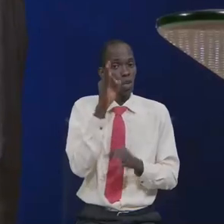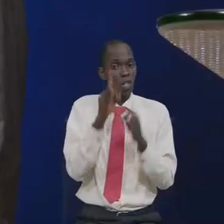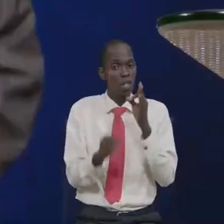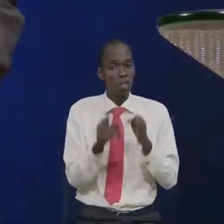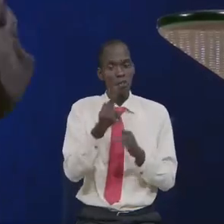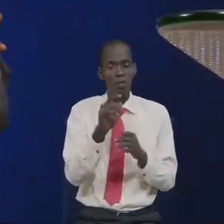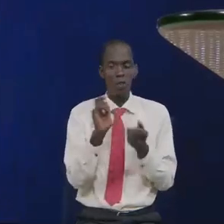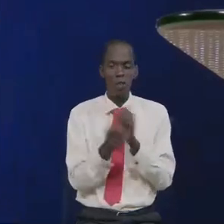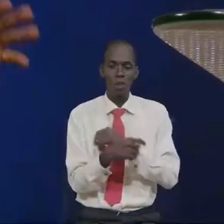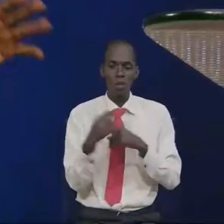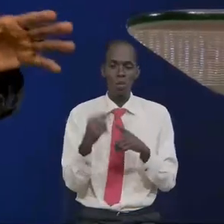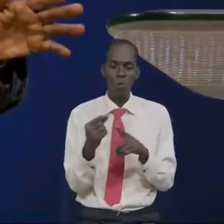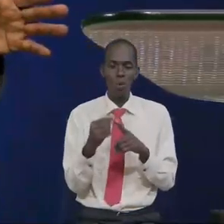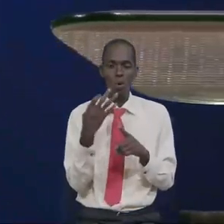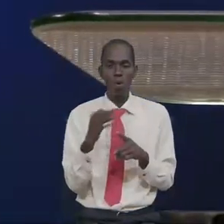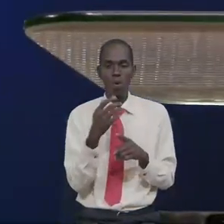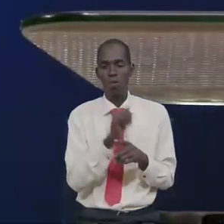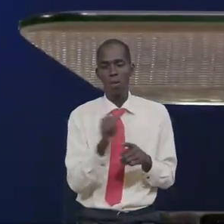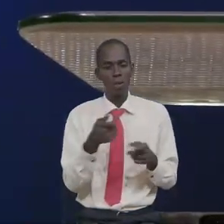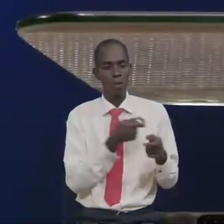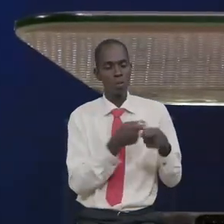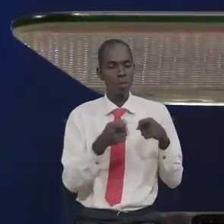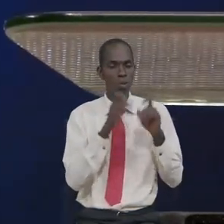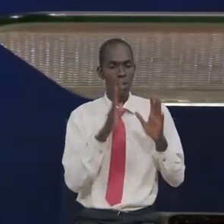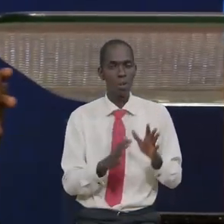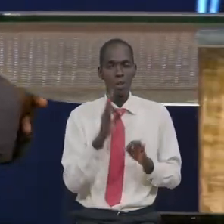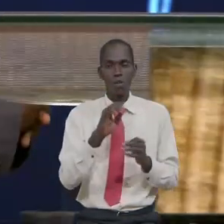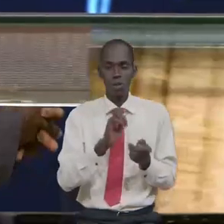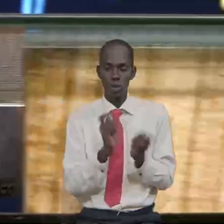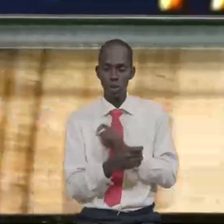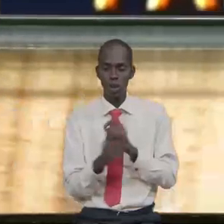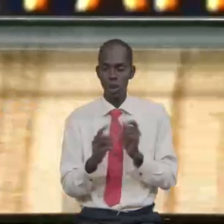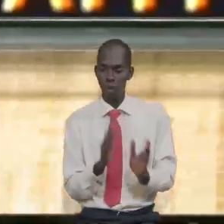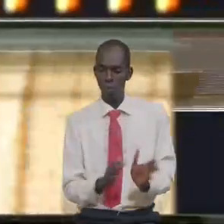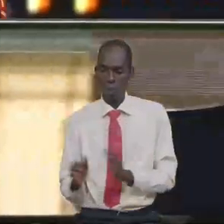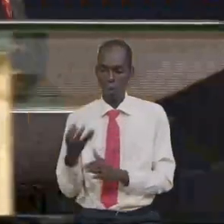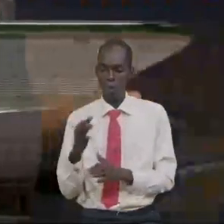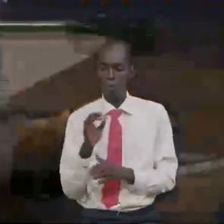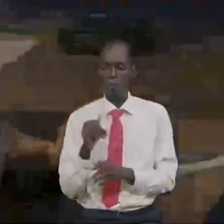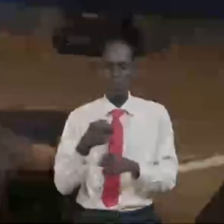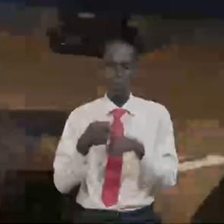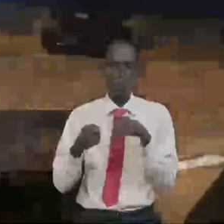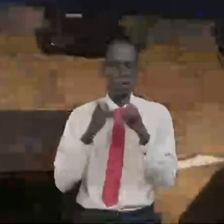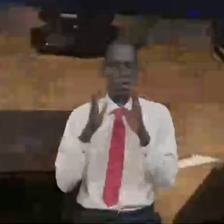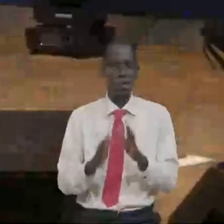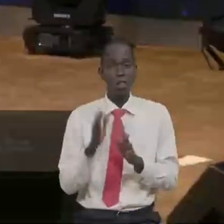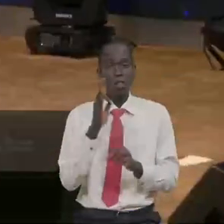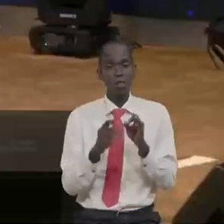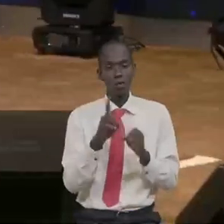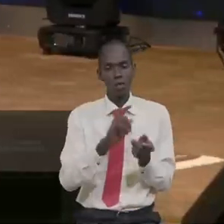persécuteur, si tu violes le projet du persécuteur, si tu violes l'intention